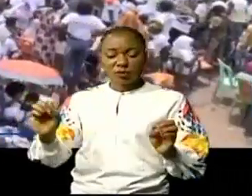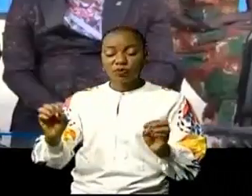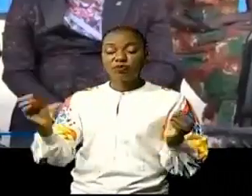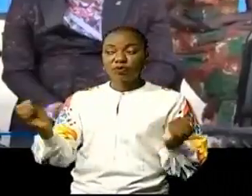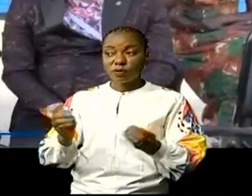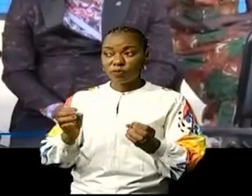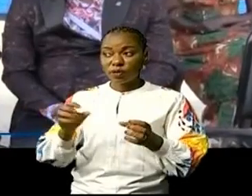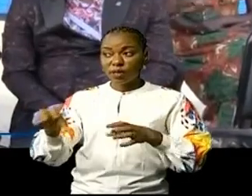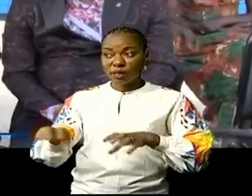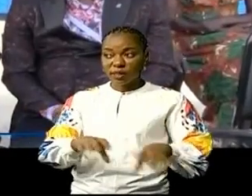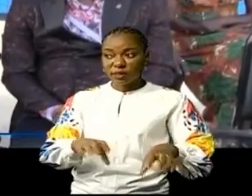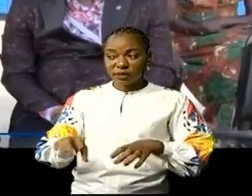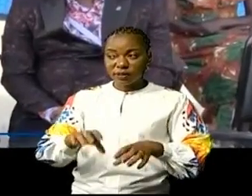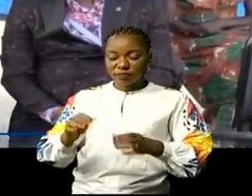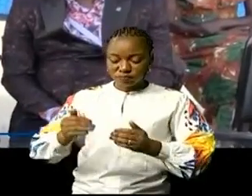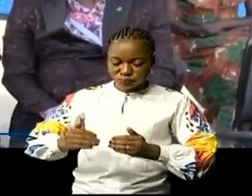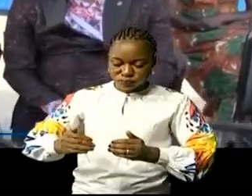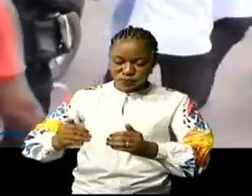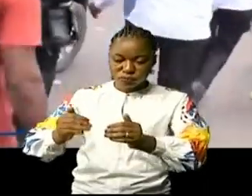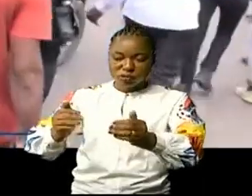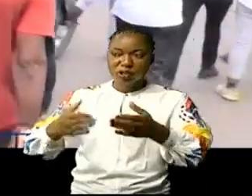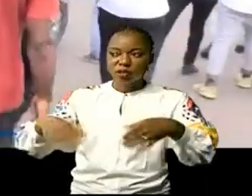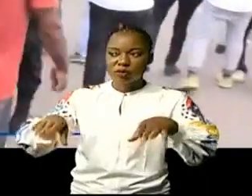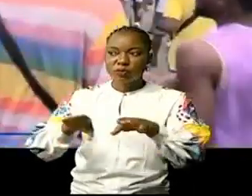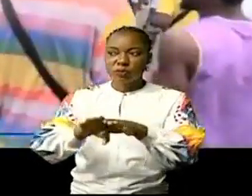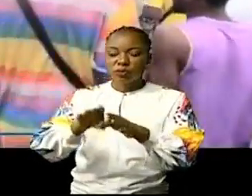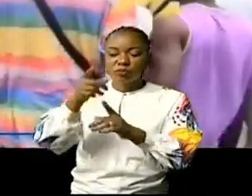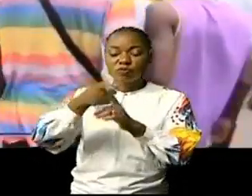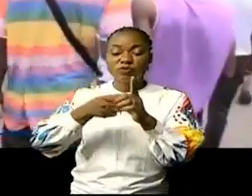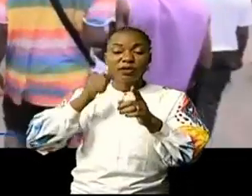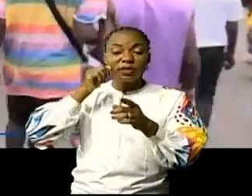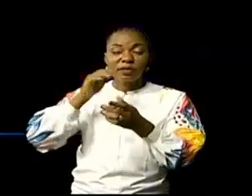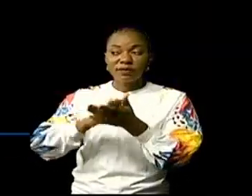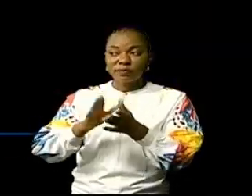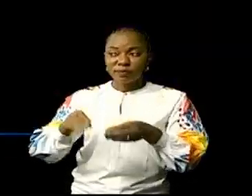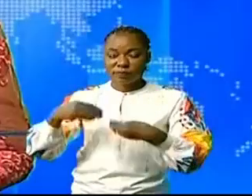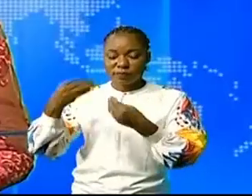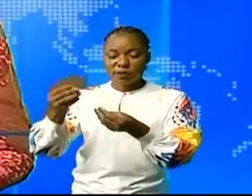été organisée dans le prolongement de la clôture du mois de mars dédiée à la femme.